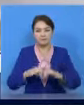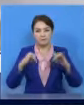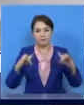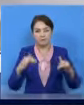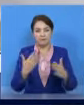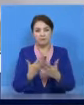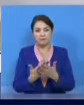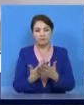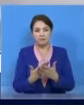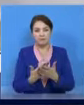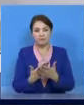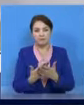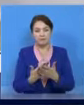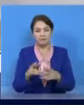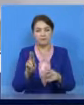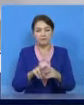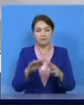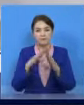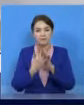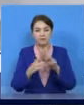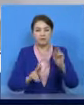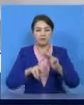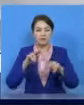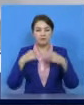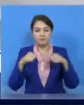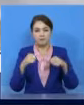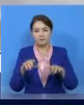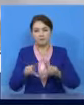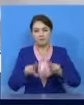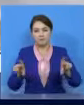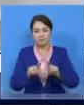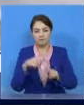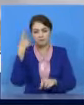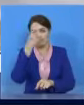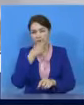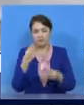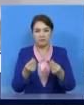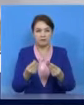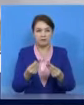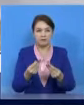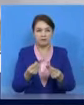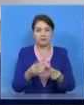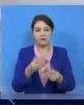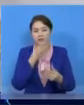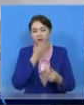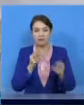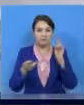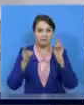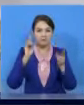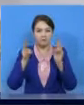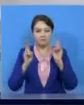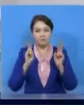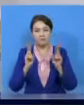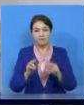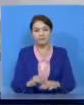саласында осы ауылымызда құрылыс тауарларының дүкені жеке қаражатқа, әсемдік салоны. Бұл